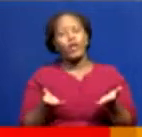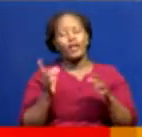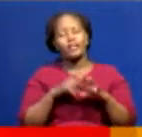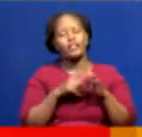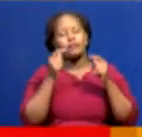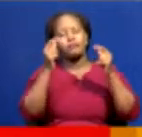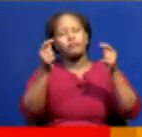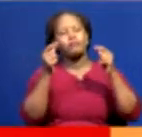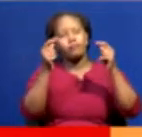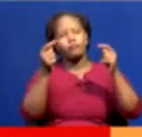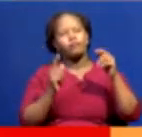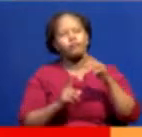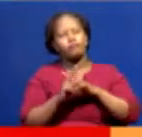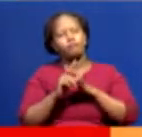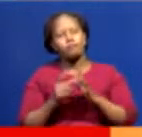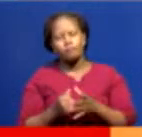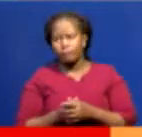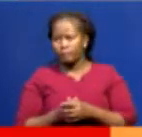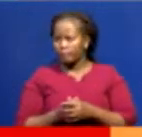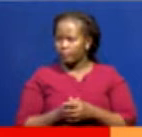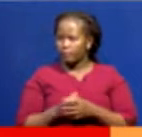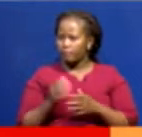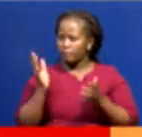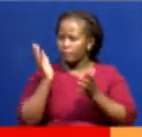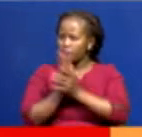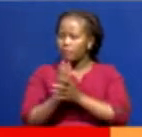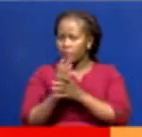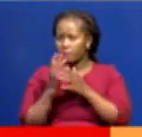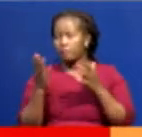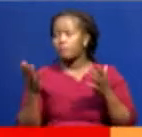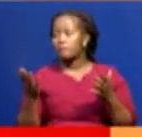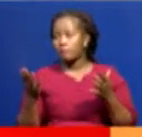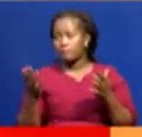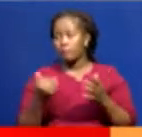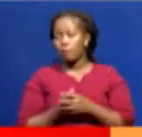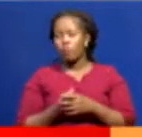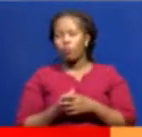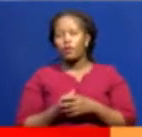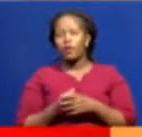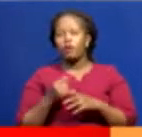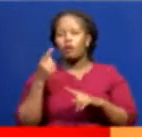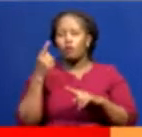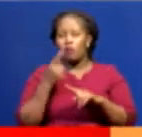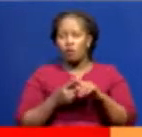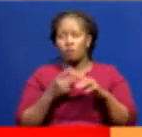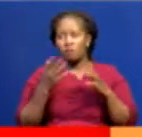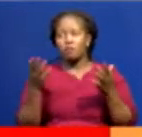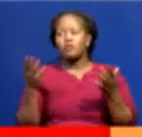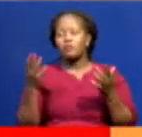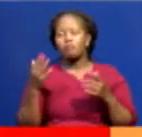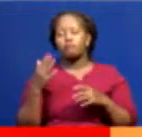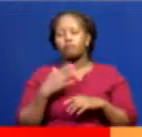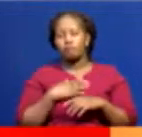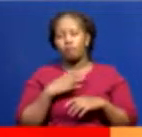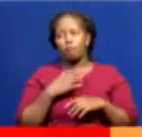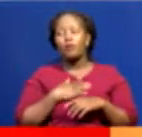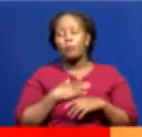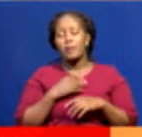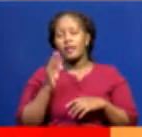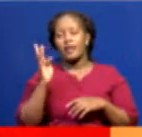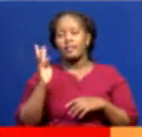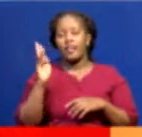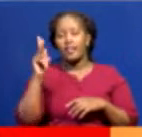yanapoanza? Kwa ukweli, Nancy, kutoka mahali ninakaa, kama